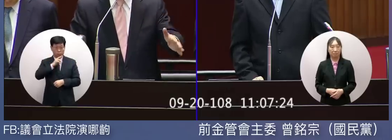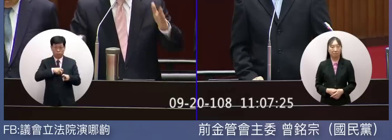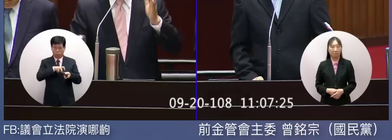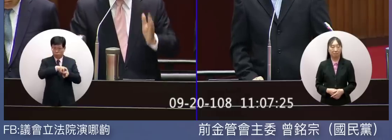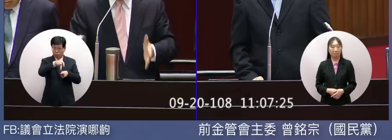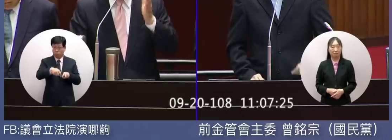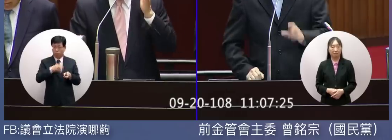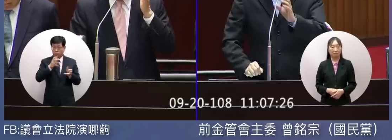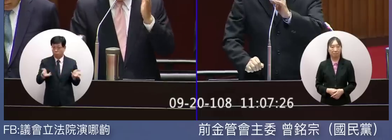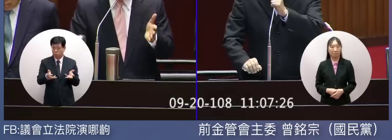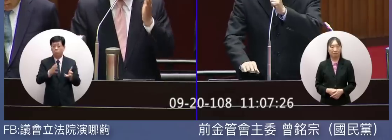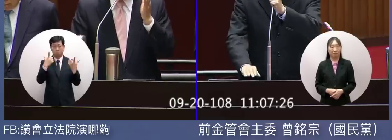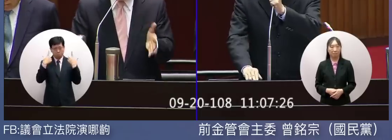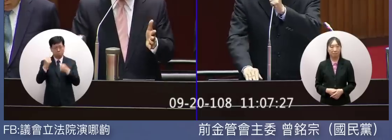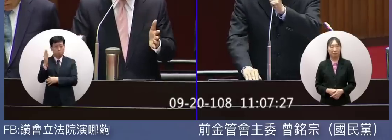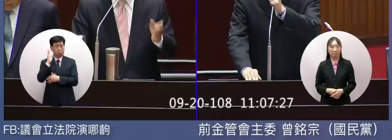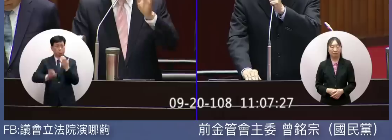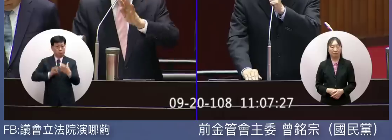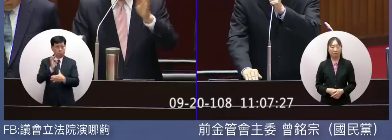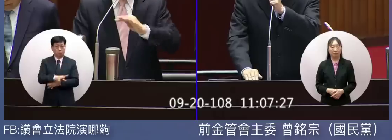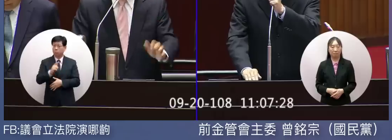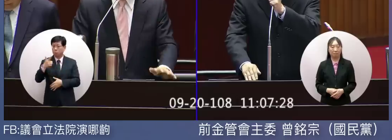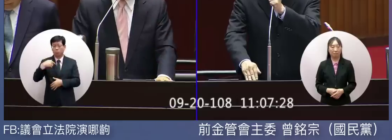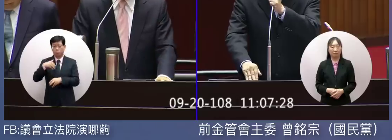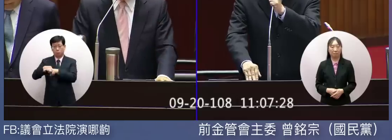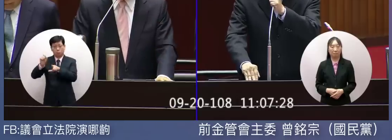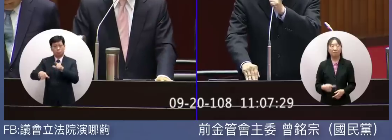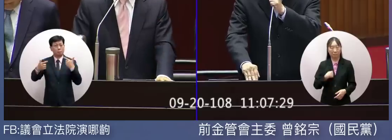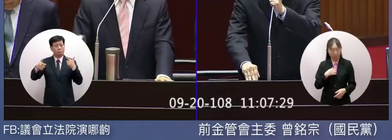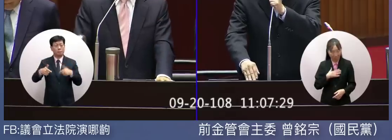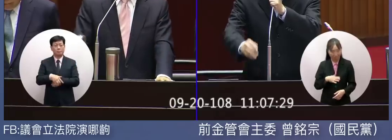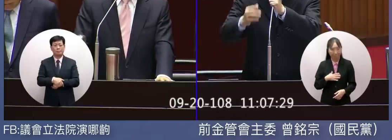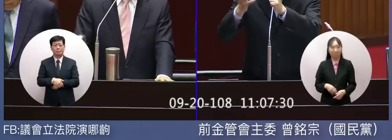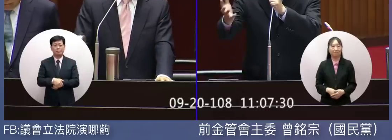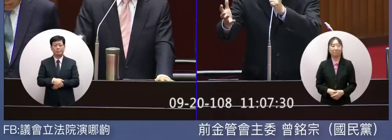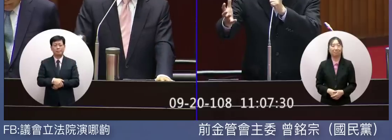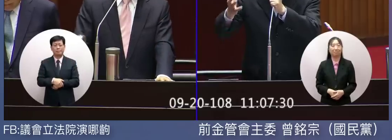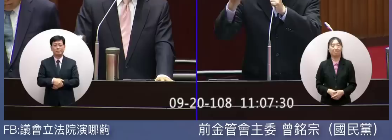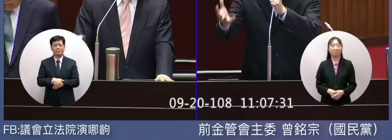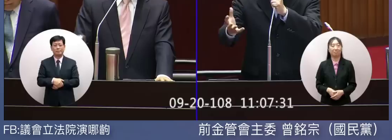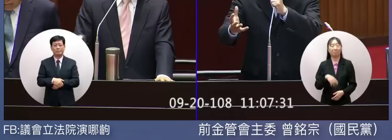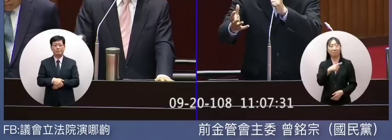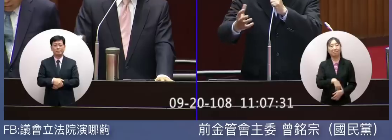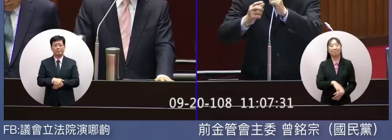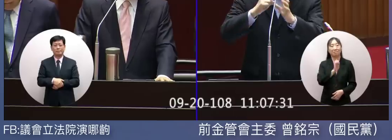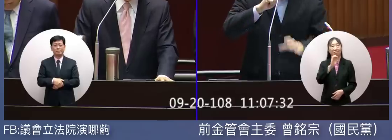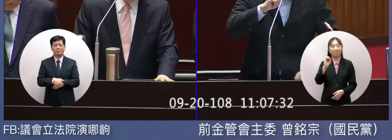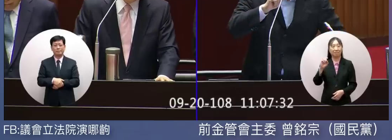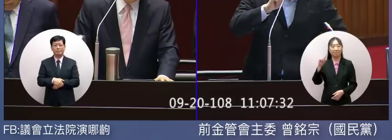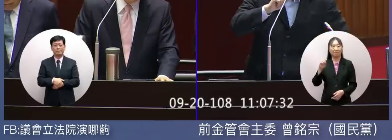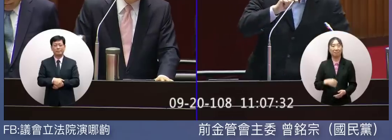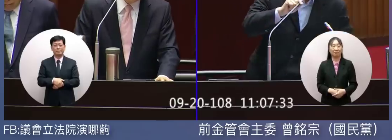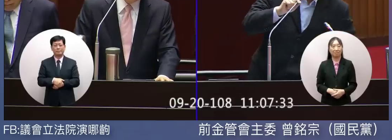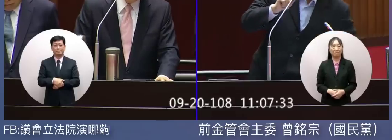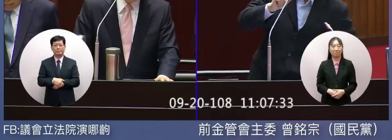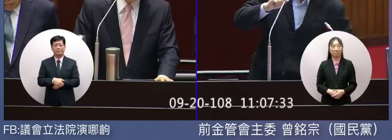道建设是政府投资新建，不是高铁公司。 我知道，你做的都是 EOT 嘛。所以